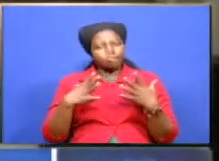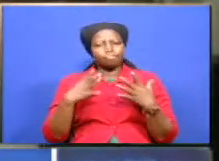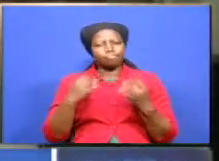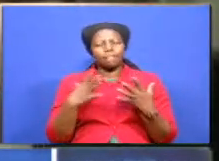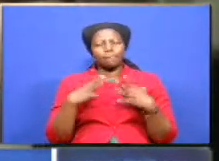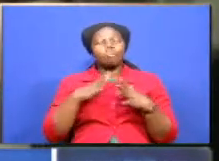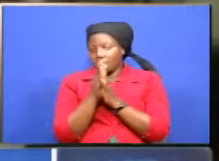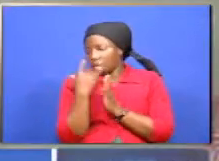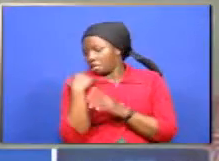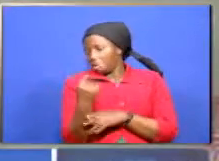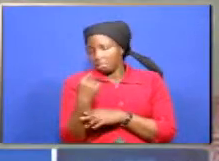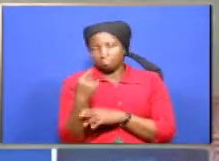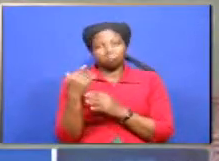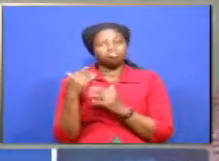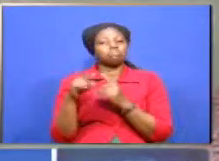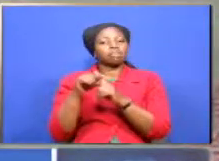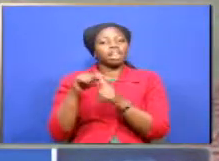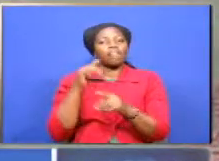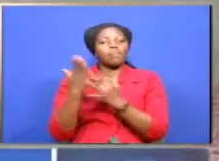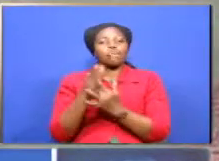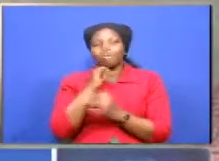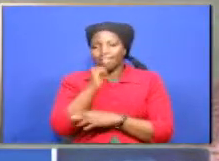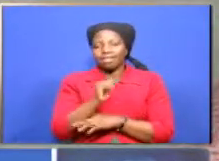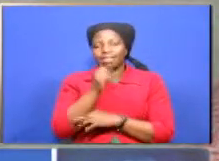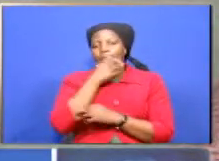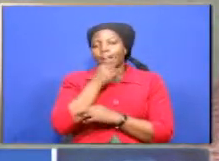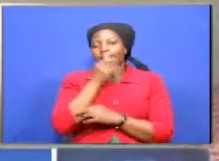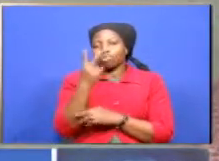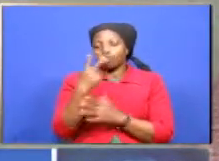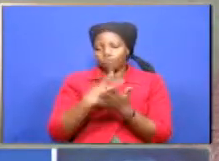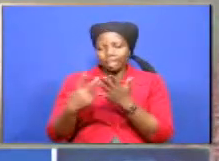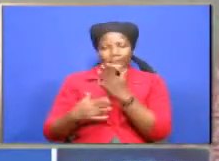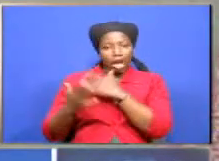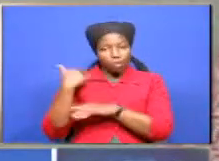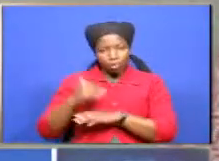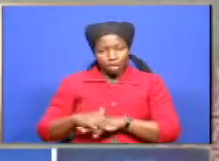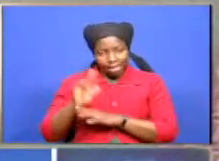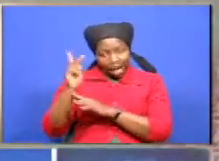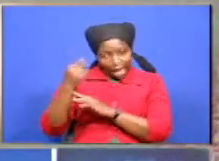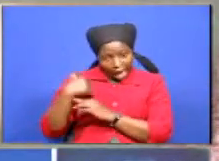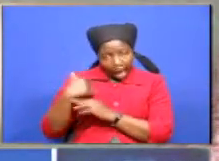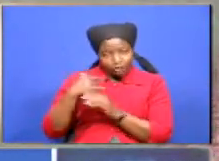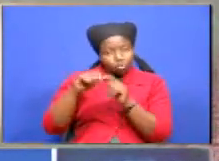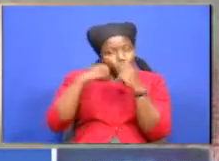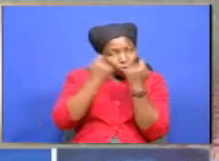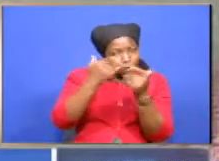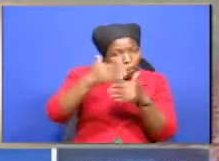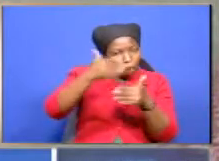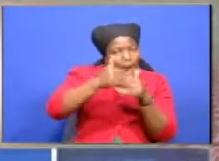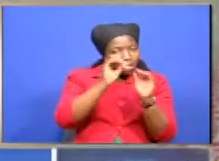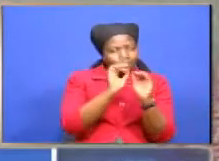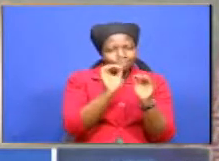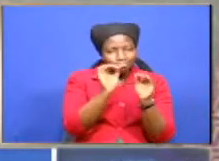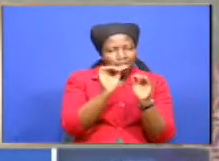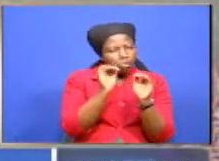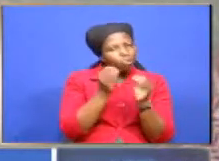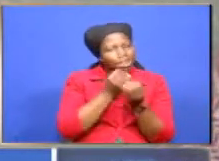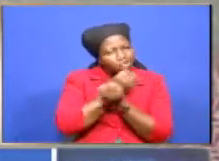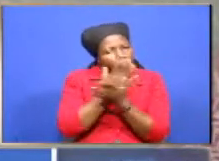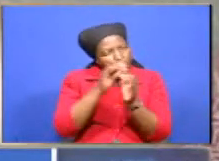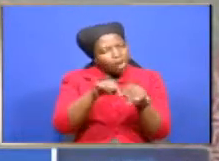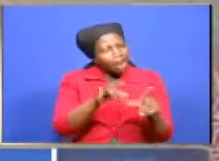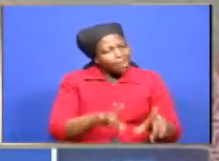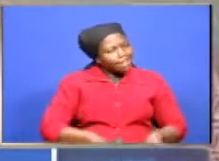killing of a midman. Na Kenya haina mpaka wa kikabila. Unaambiwa unaweza ishi pahali popote. Bora tu